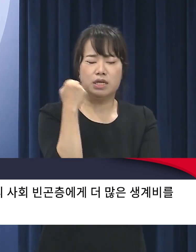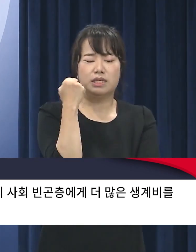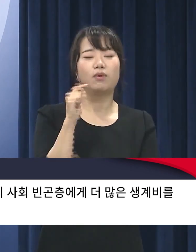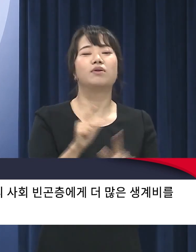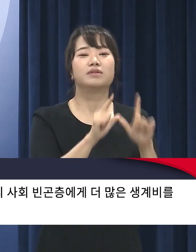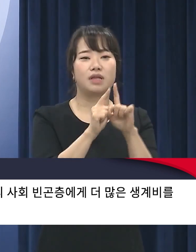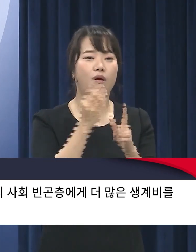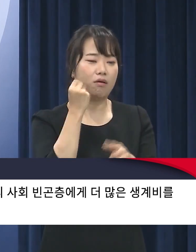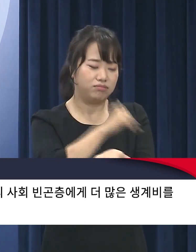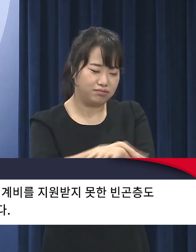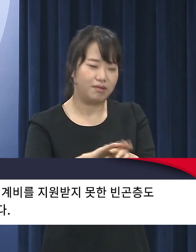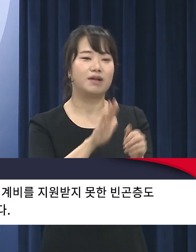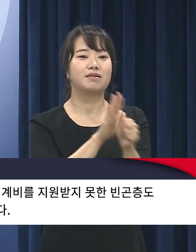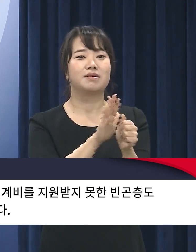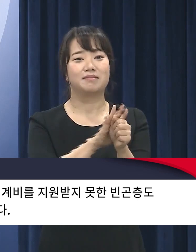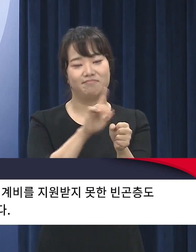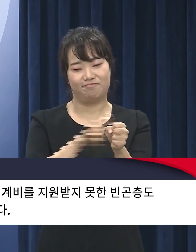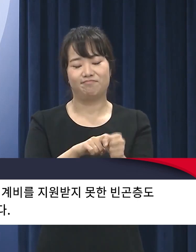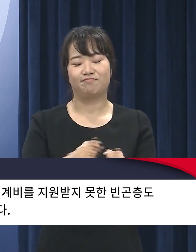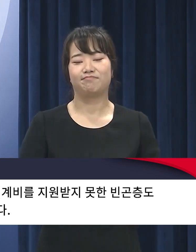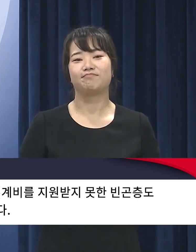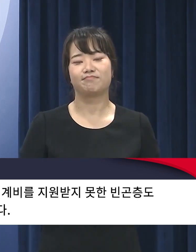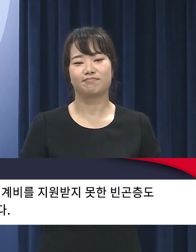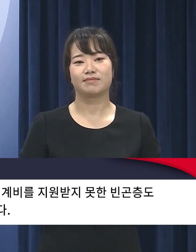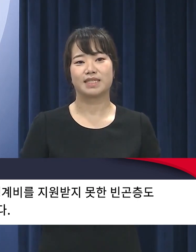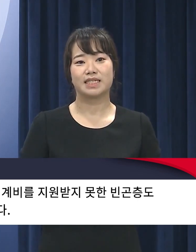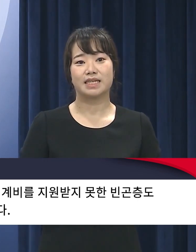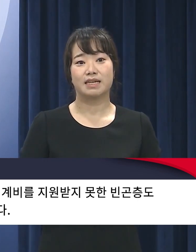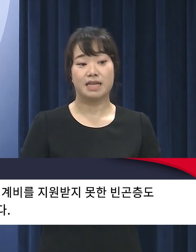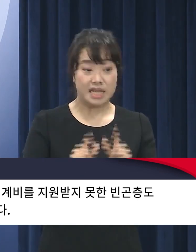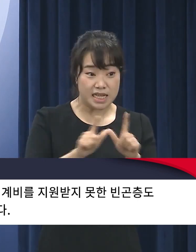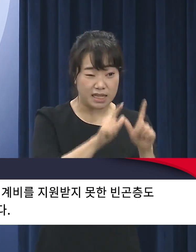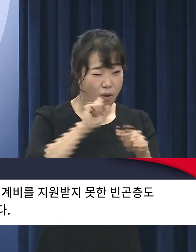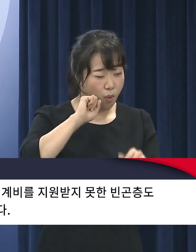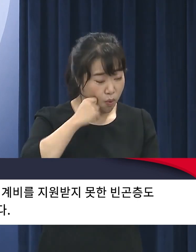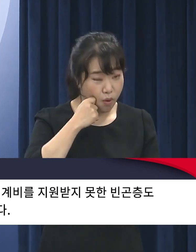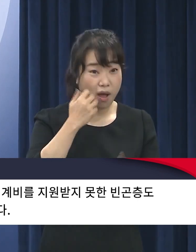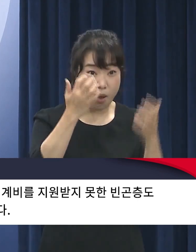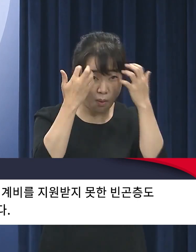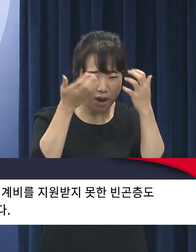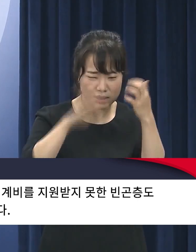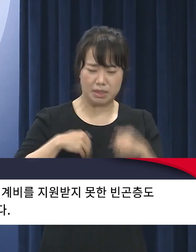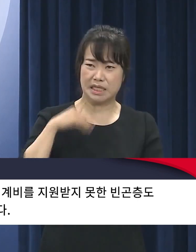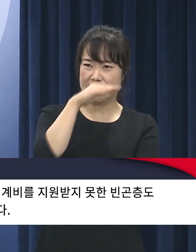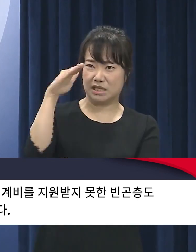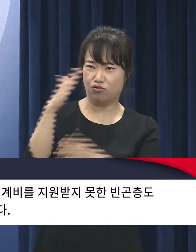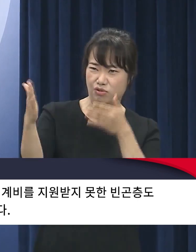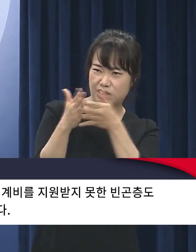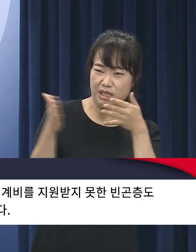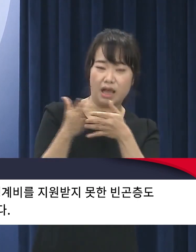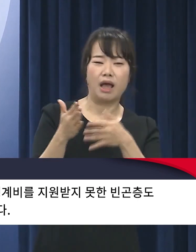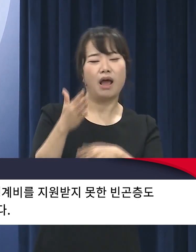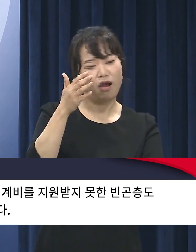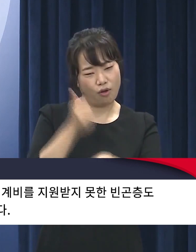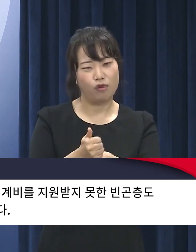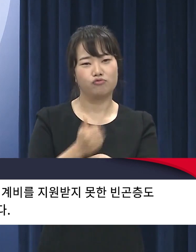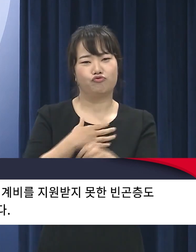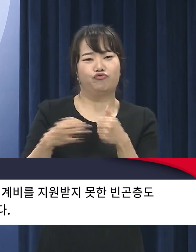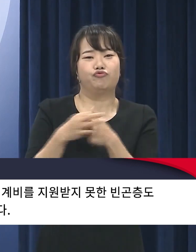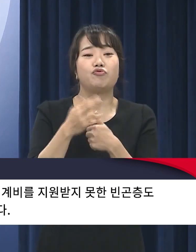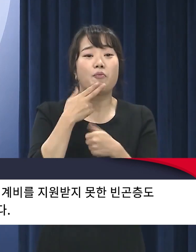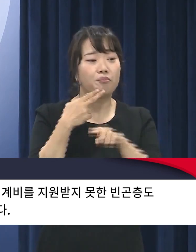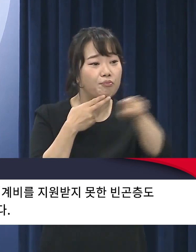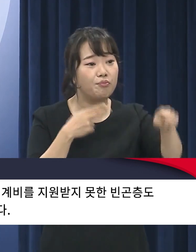생활 수준을 높이게 됩니다. 지금까지 생활이 어려움에도 선정 기준을 초과하여 생계비를 지원받지